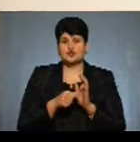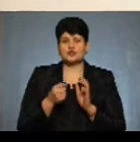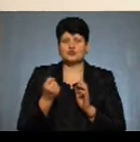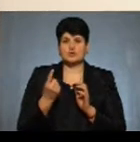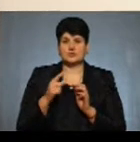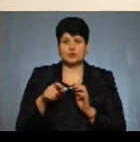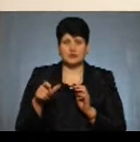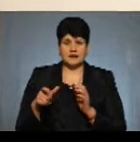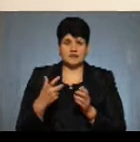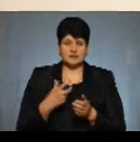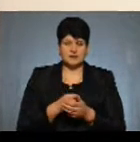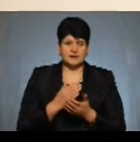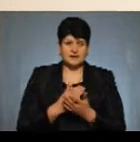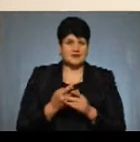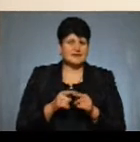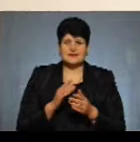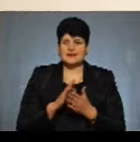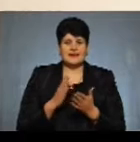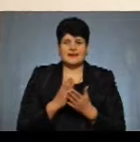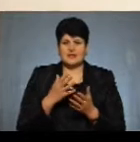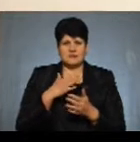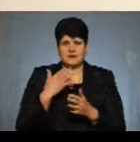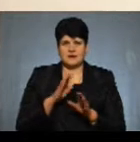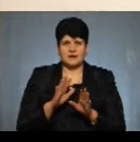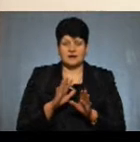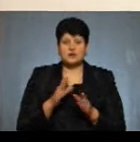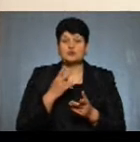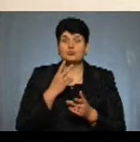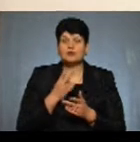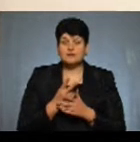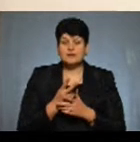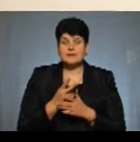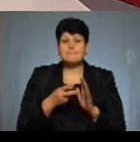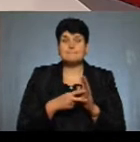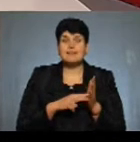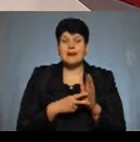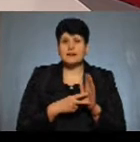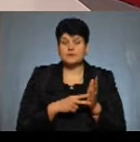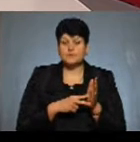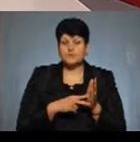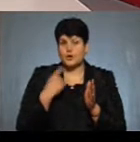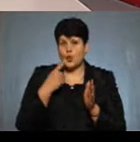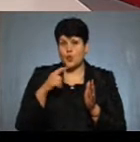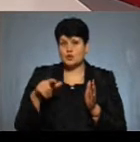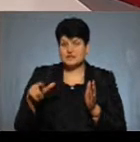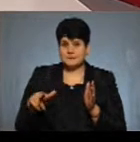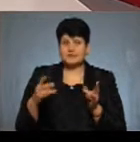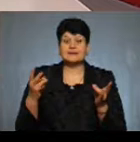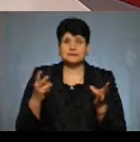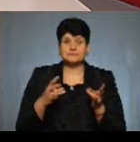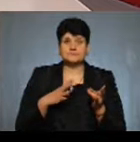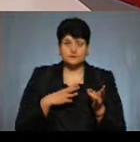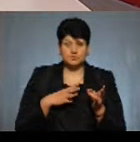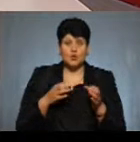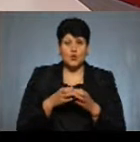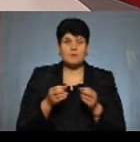1611 осіб щепилося, тобто це не є надто багато. Якщо подивитися до плану осіб, які підлягали